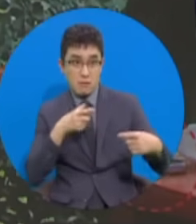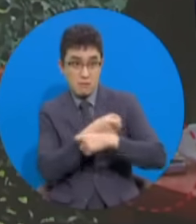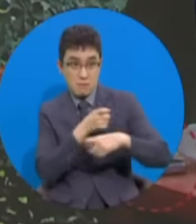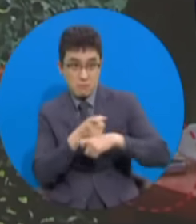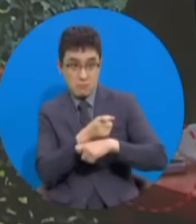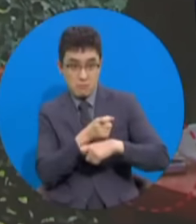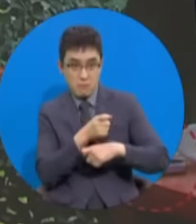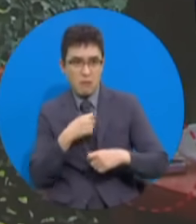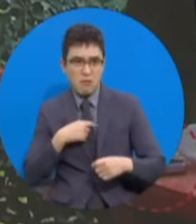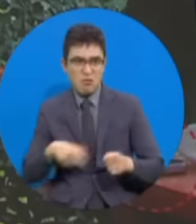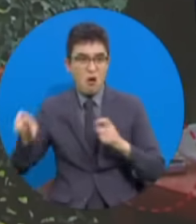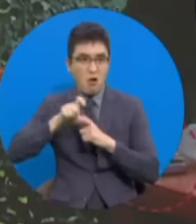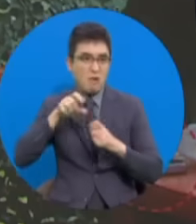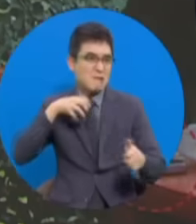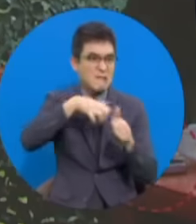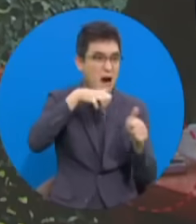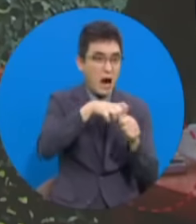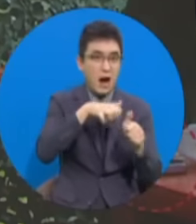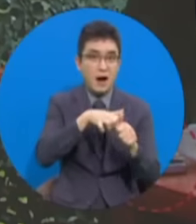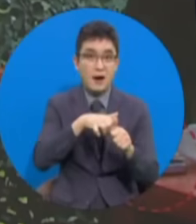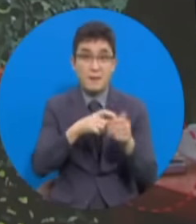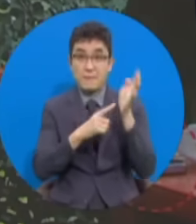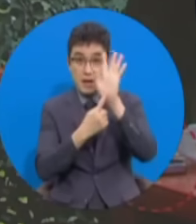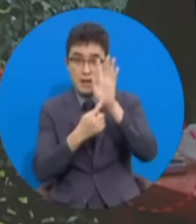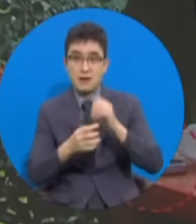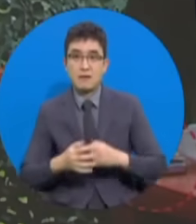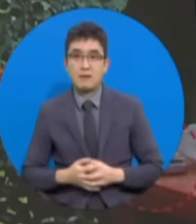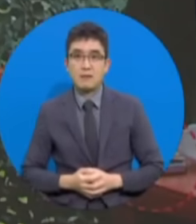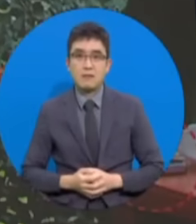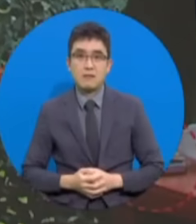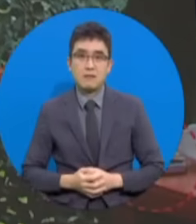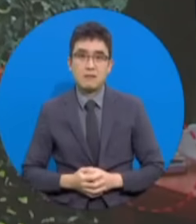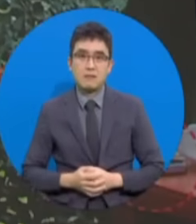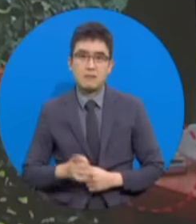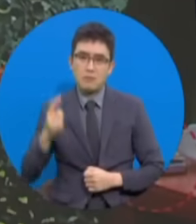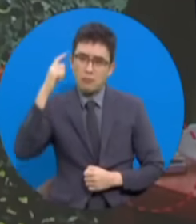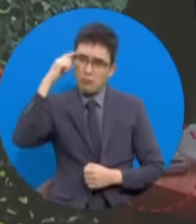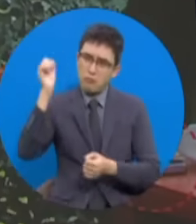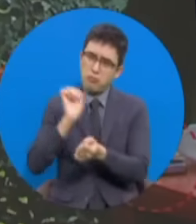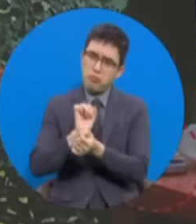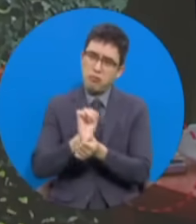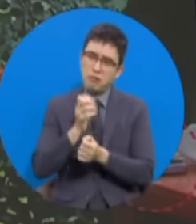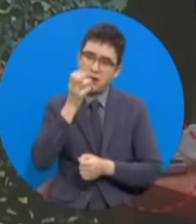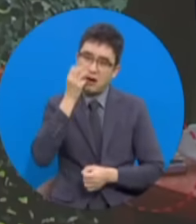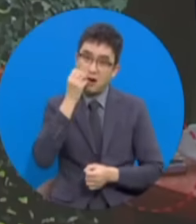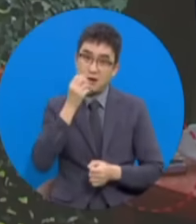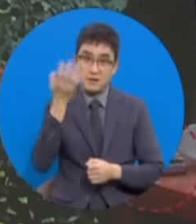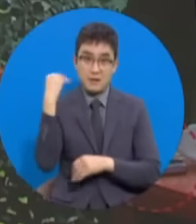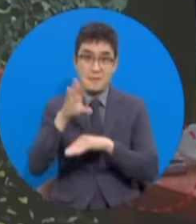민주당의 전용기 의원은 이런 김정은에게 제정신 아닌 것 같다라고 돌직구를 날린 바 있습니다.